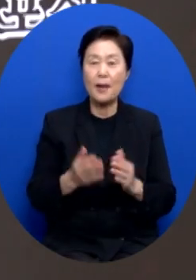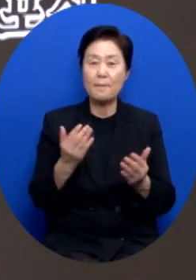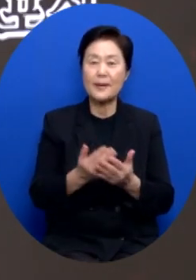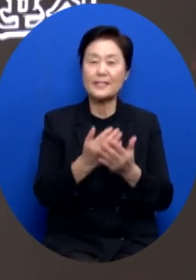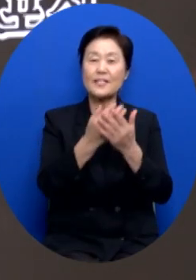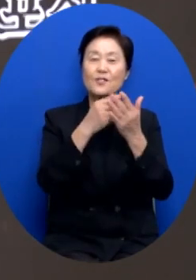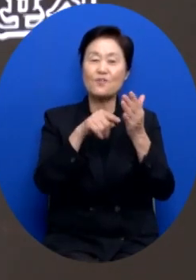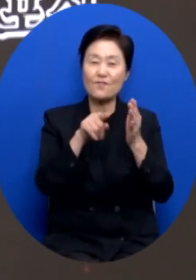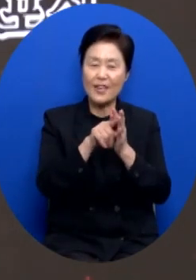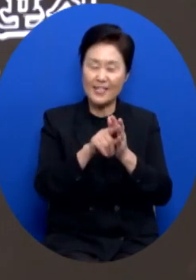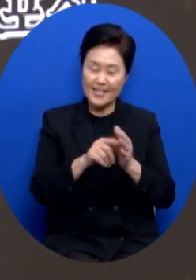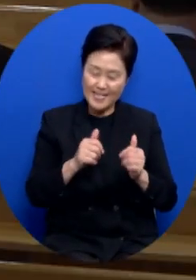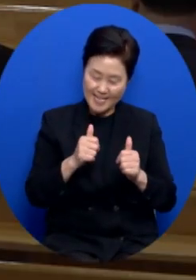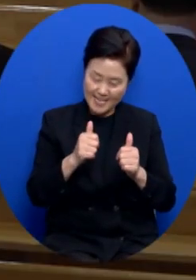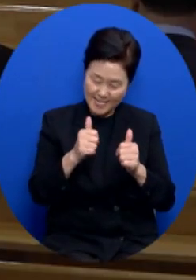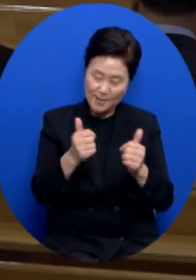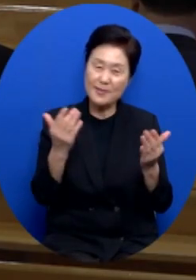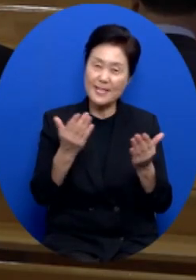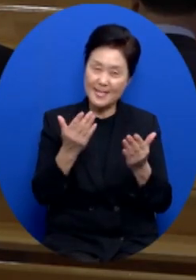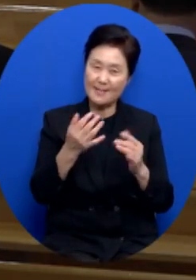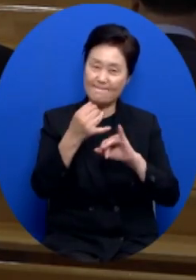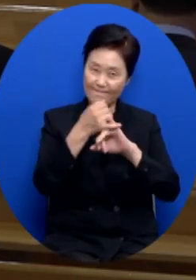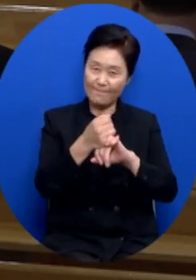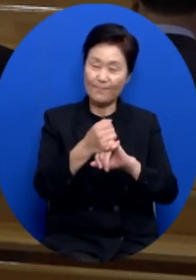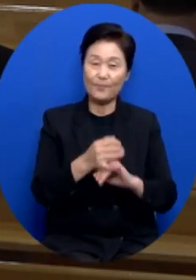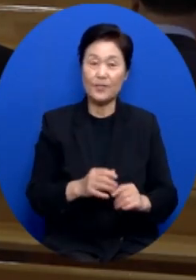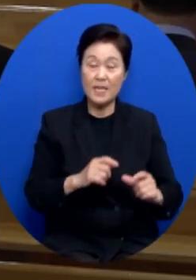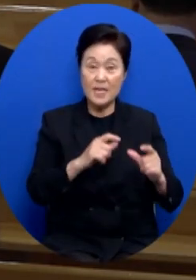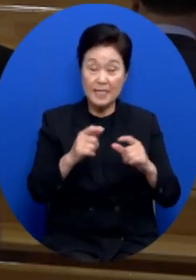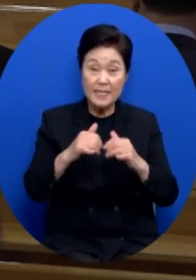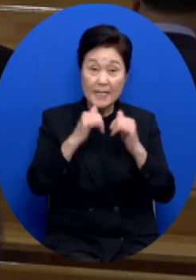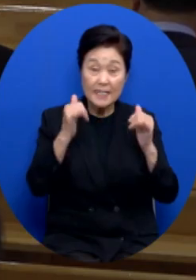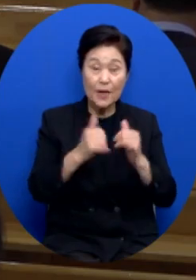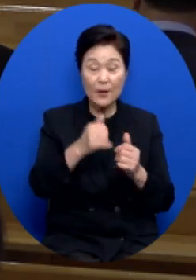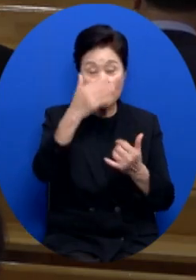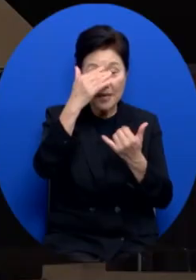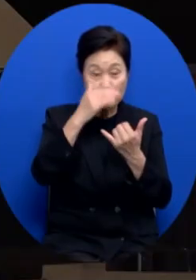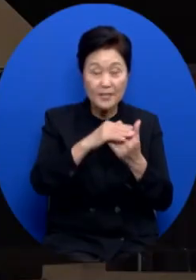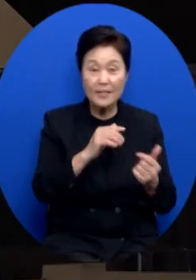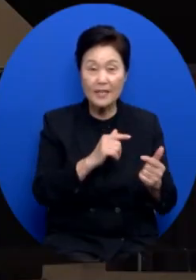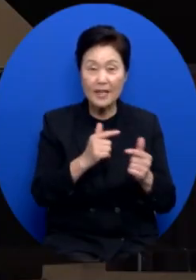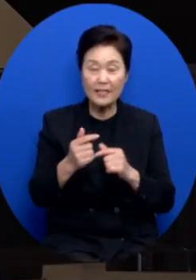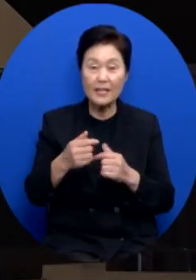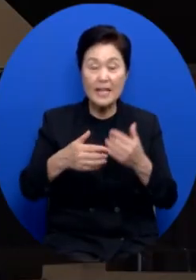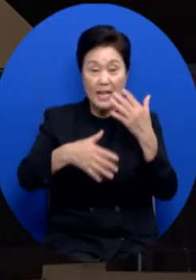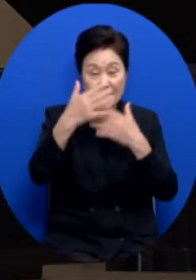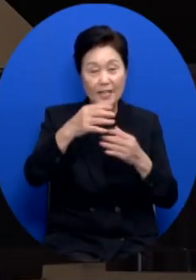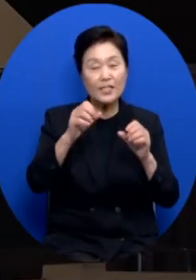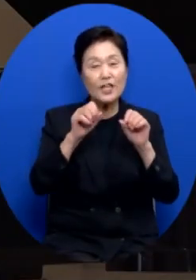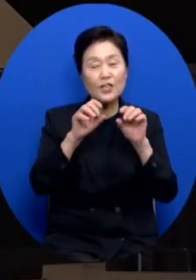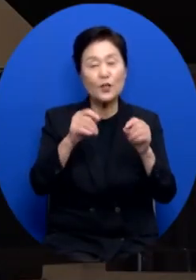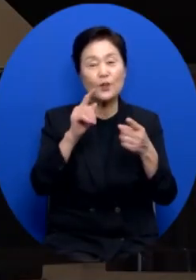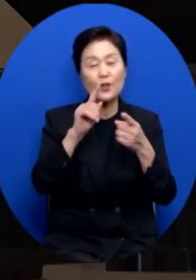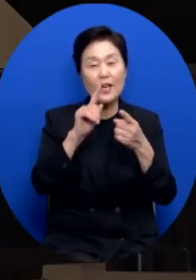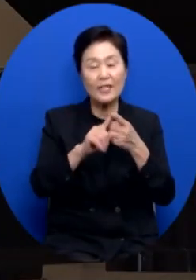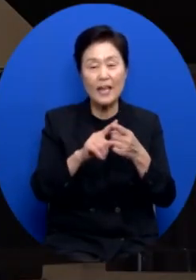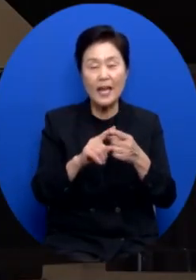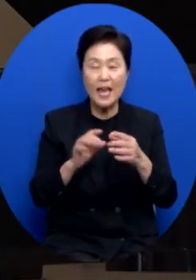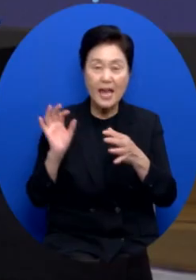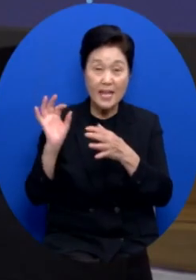위해서 열심히 하겠습니다. 지역사회와 다음 세대 그리고 영상 선교에 대한 지속적인 협력을